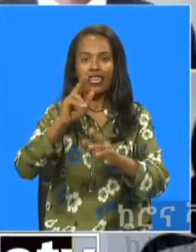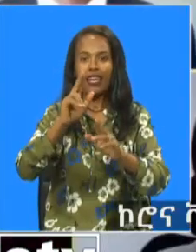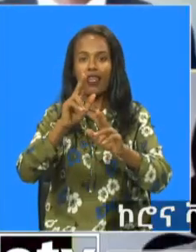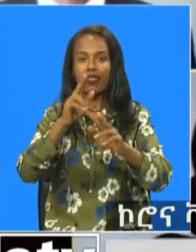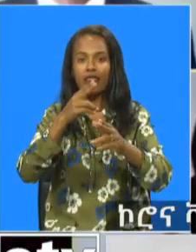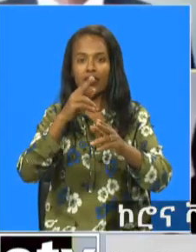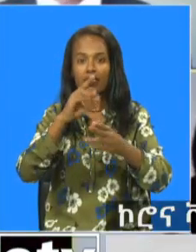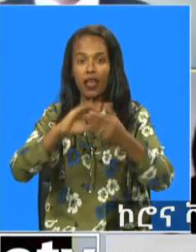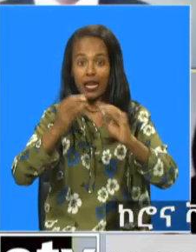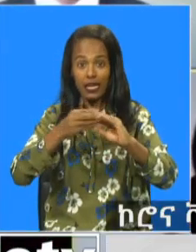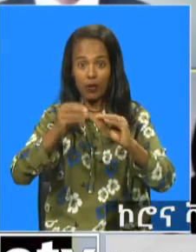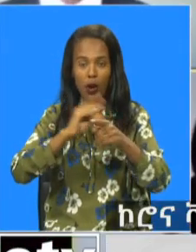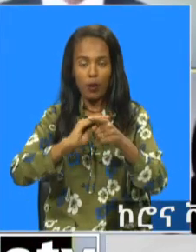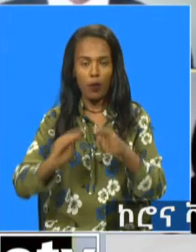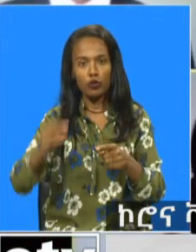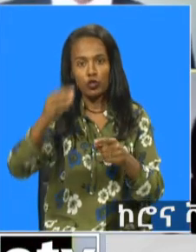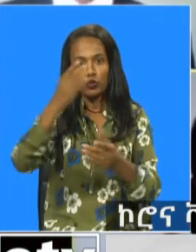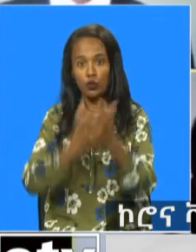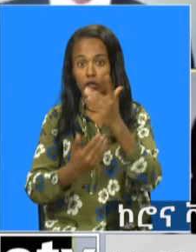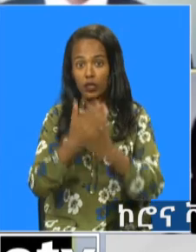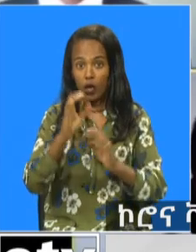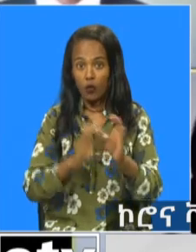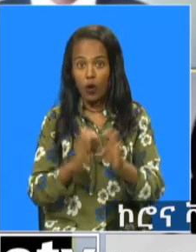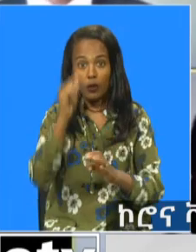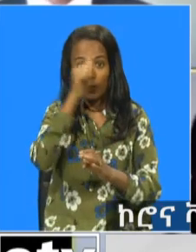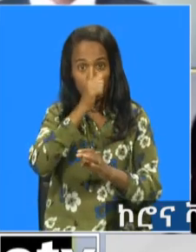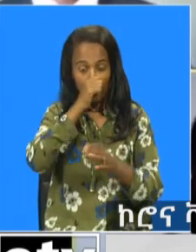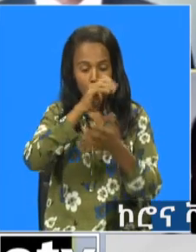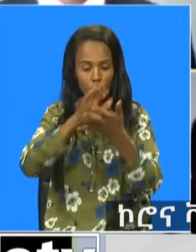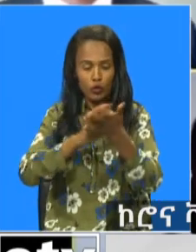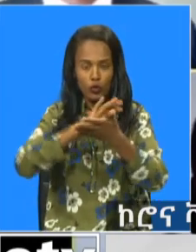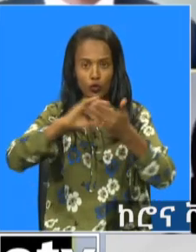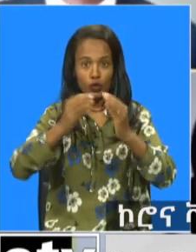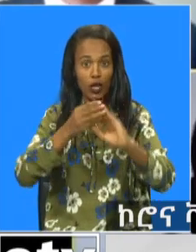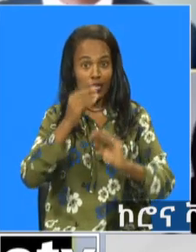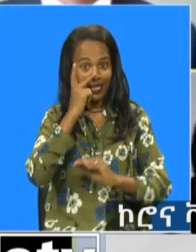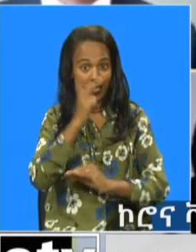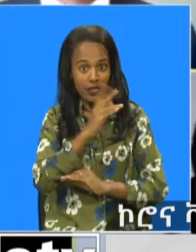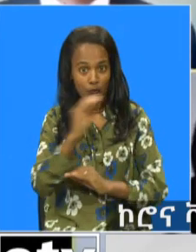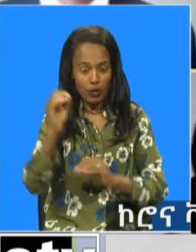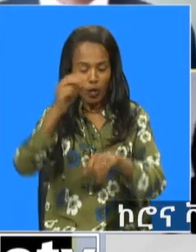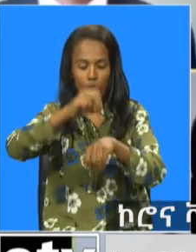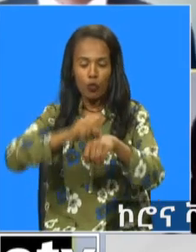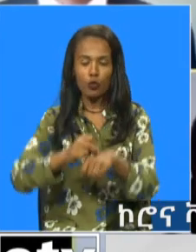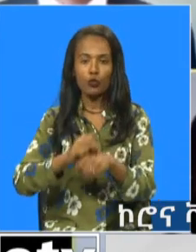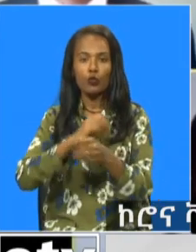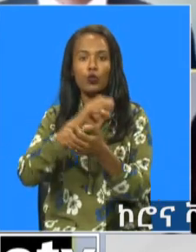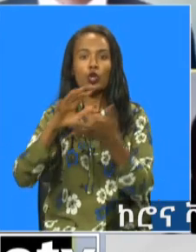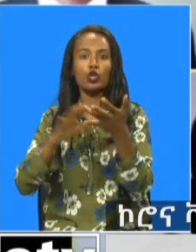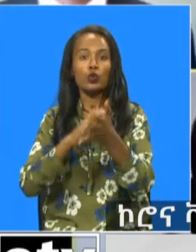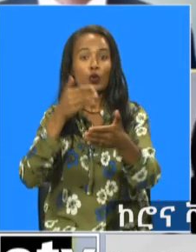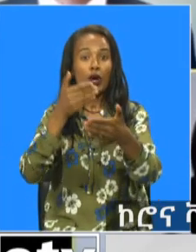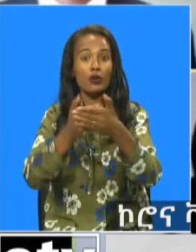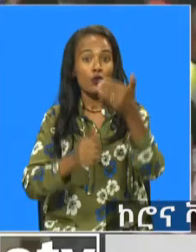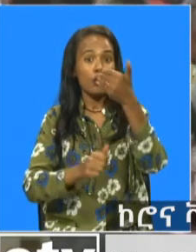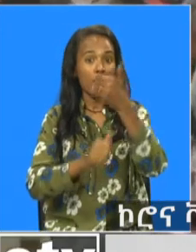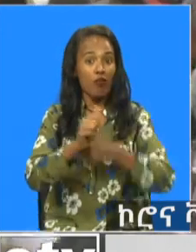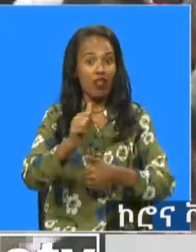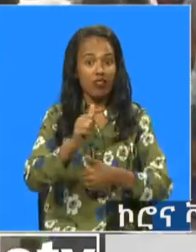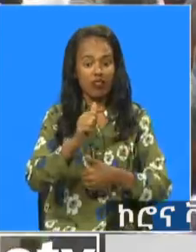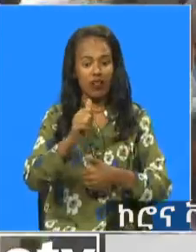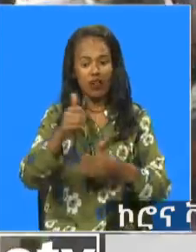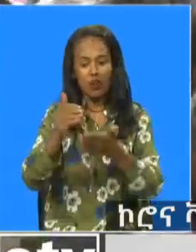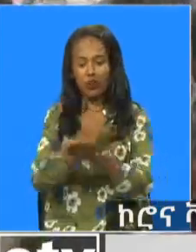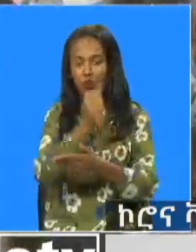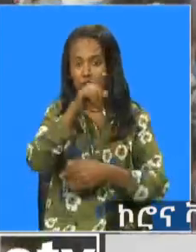ማዕከል ባደረገ መልኩ ውይይት አድርጓል። በኢትዮጵያ የወረርሽኞች ታሪክ የተዳሰሰበትና በወቅቱም ወረርሽኞቹ ያደረሱት ጥፋትና ሊወሰዱ